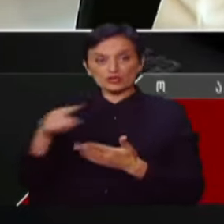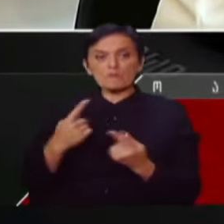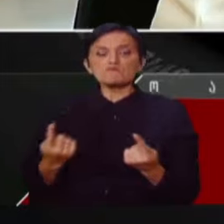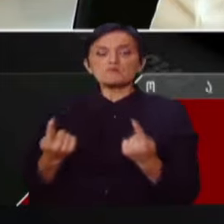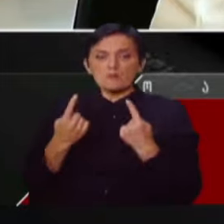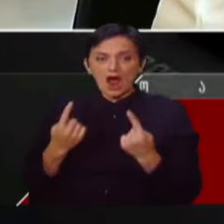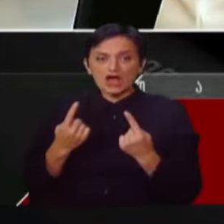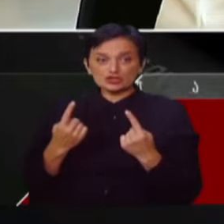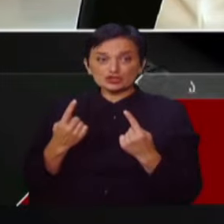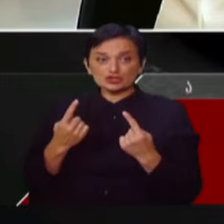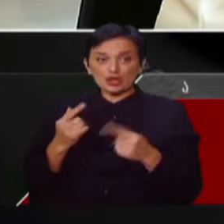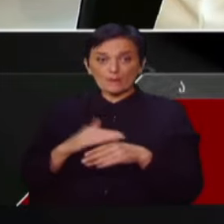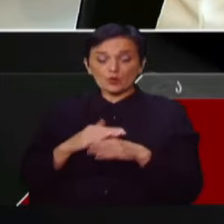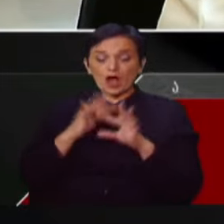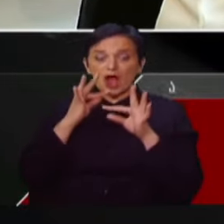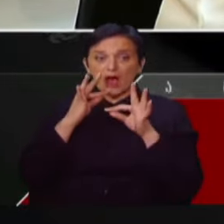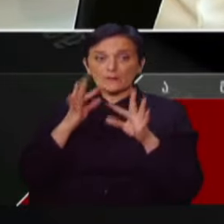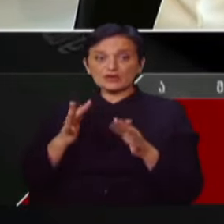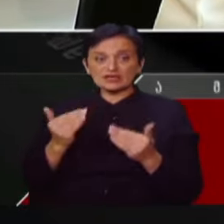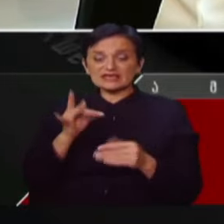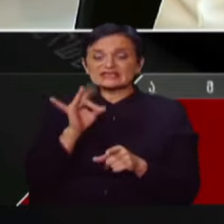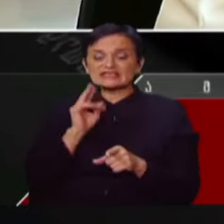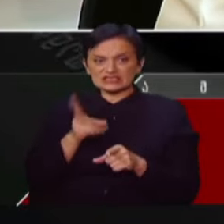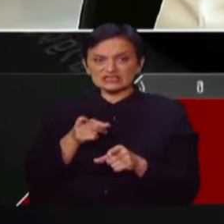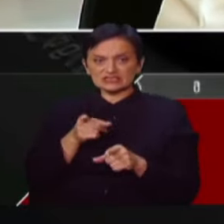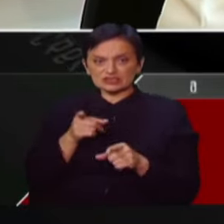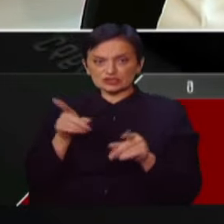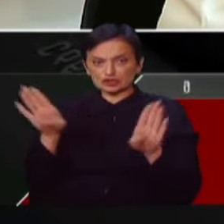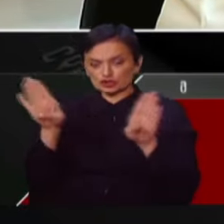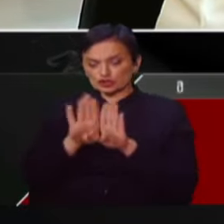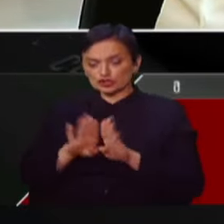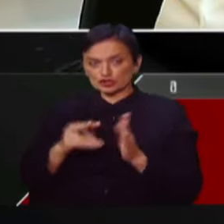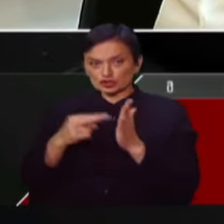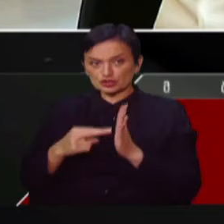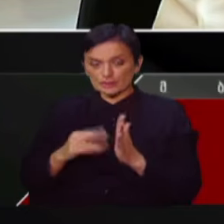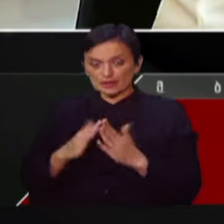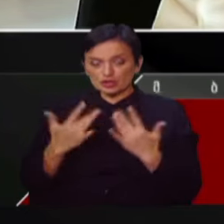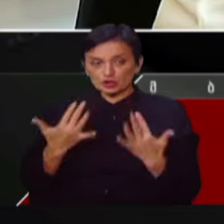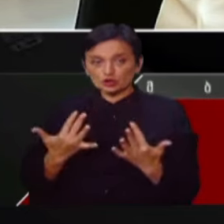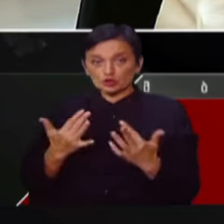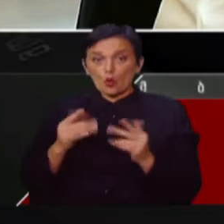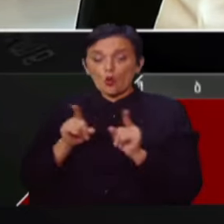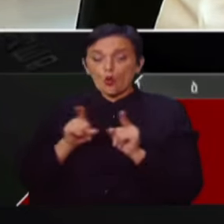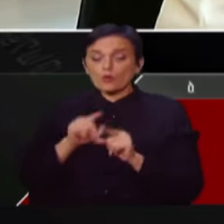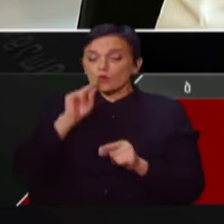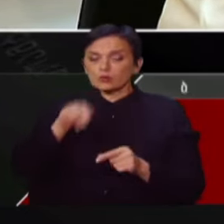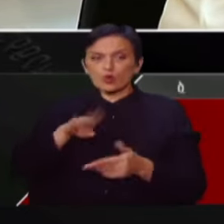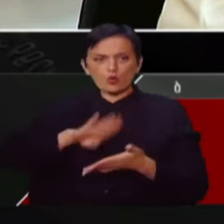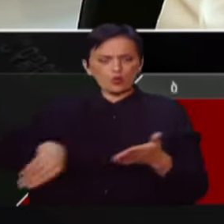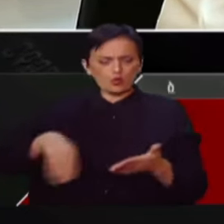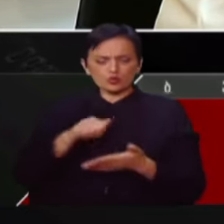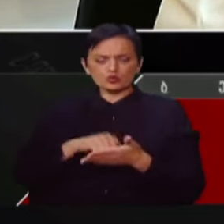მასშტაბურ ამნისტიამდე კრიმინოგენური რისკების სათანადო შეფასებას ითხოვს. ოპონენტების ბრალდება